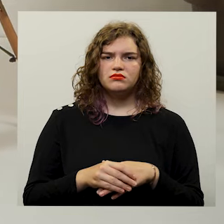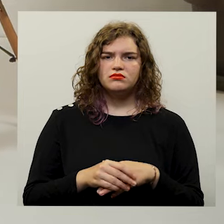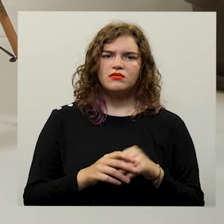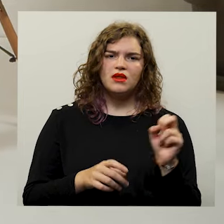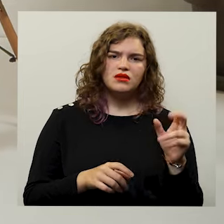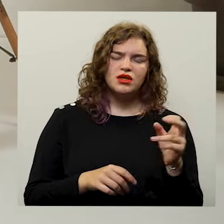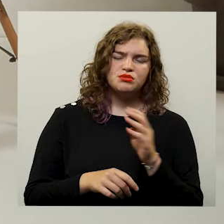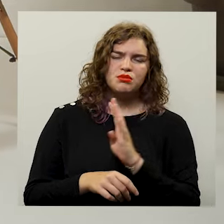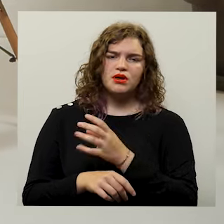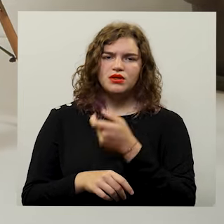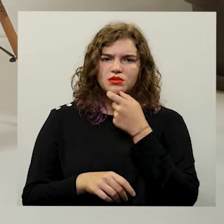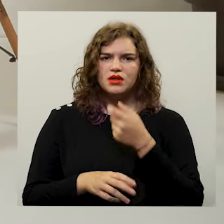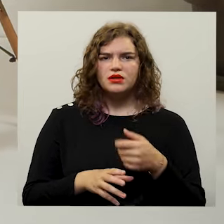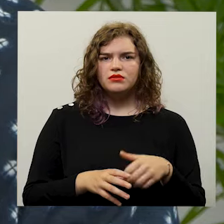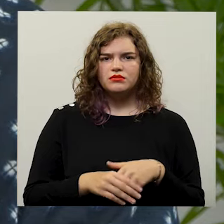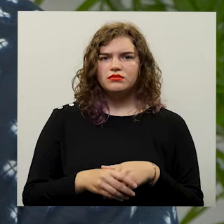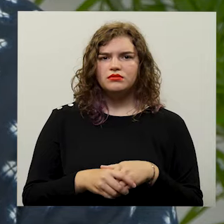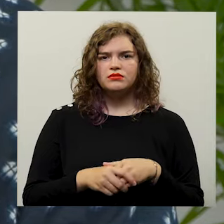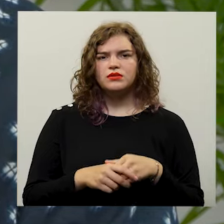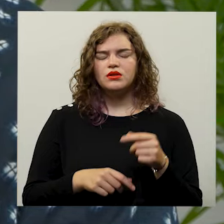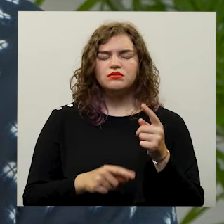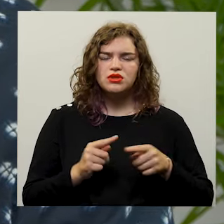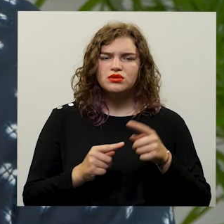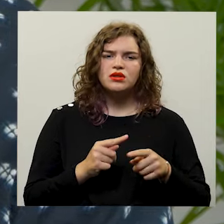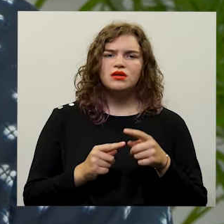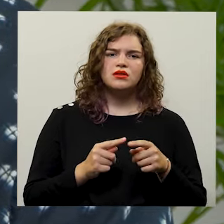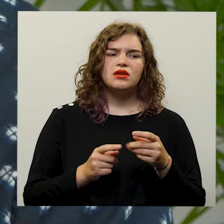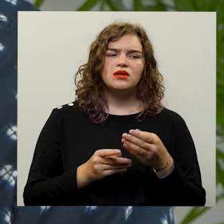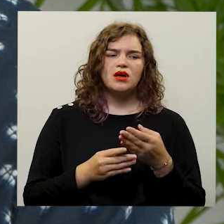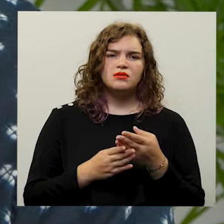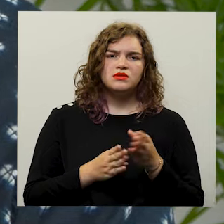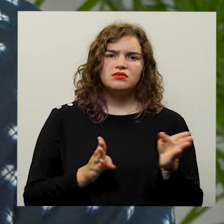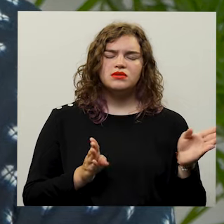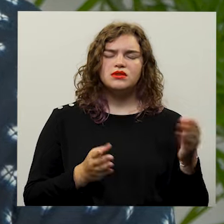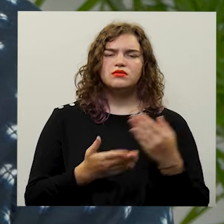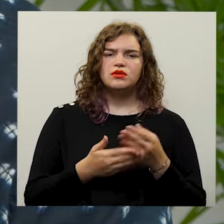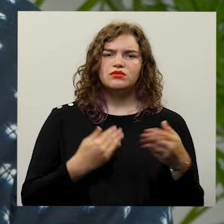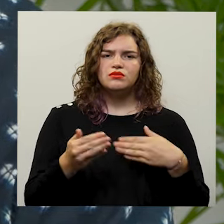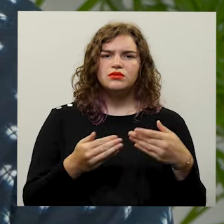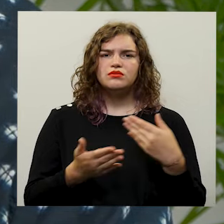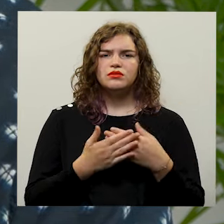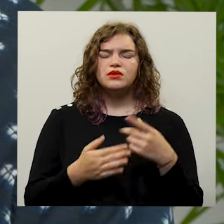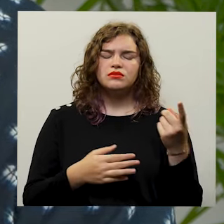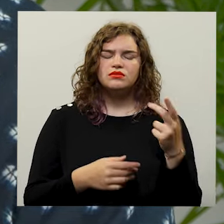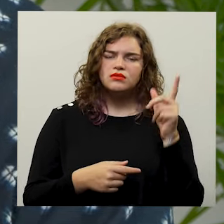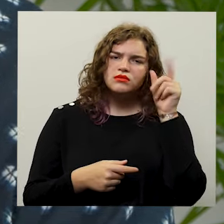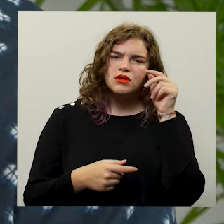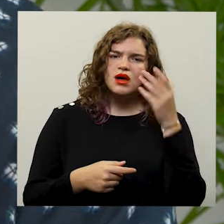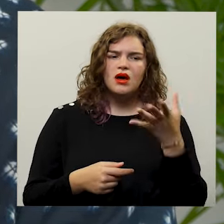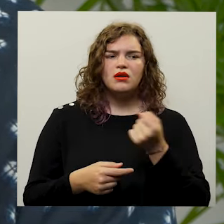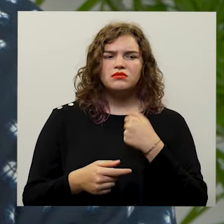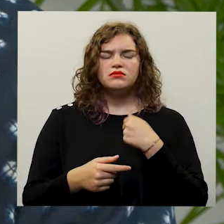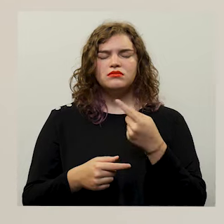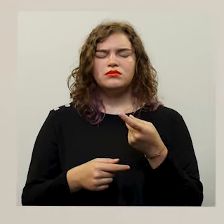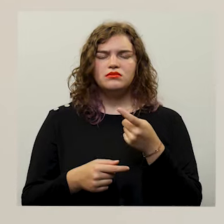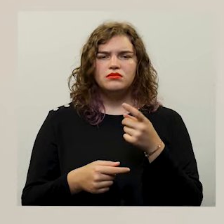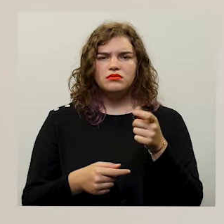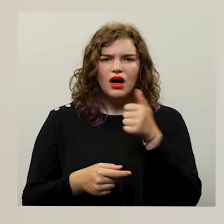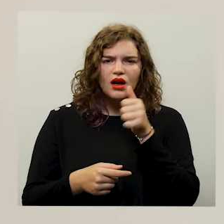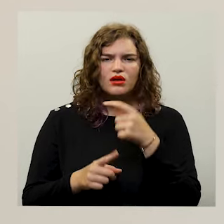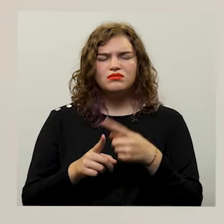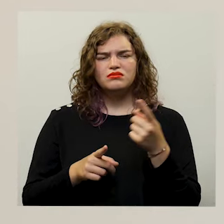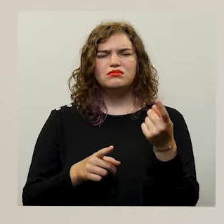ani. Da. Da. Și încet, încet am deschis ușa diavolului, începeam să iau alcool, marijuana